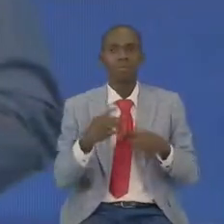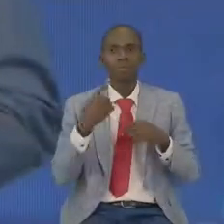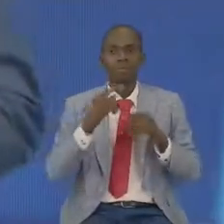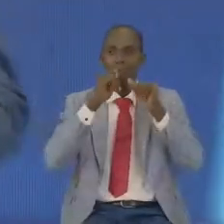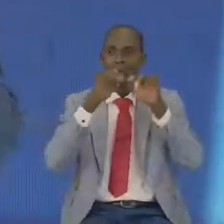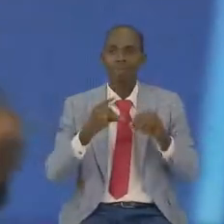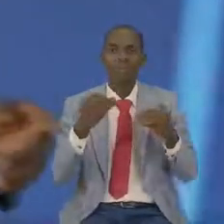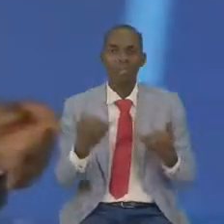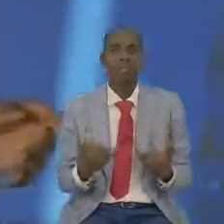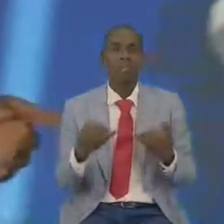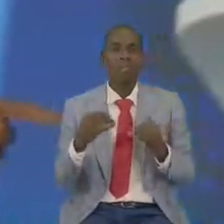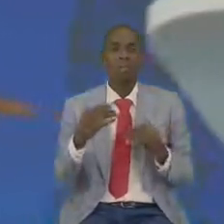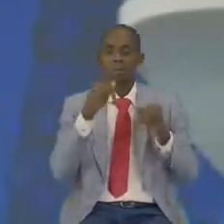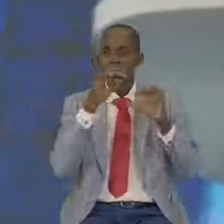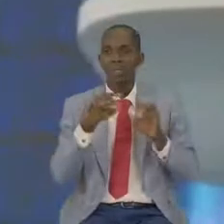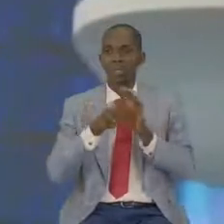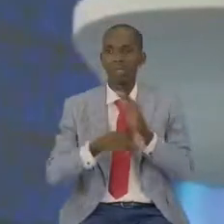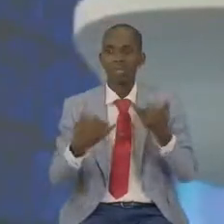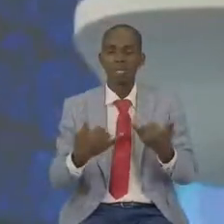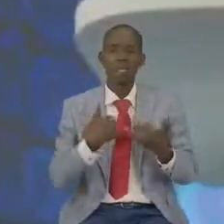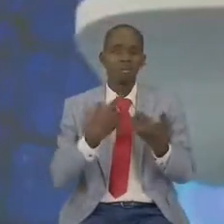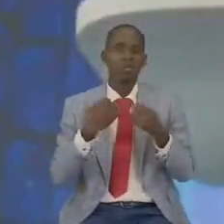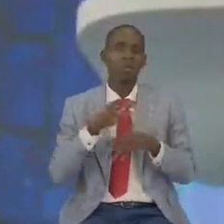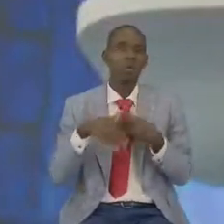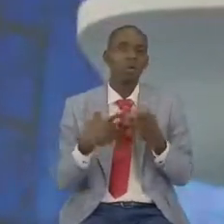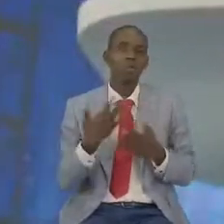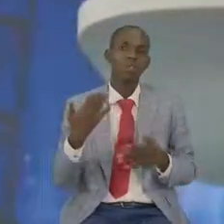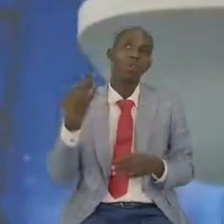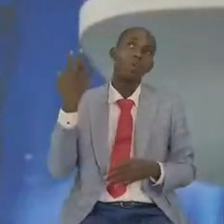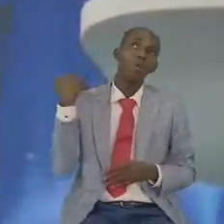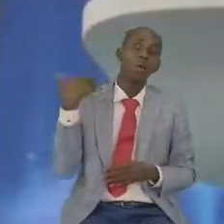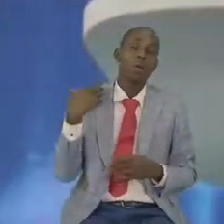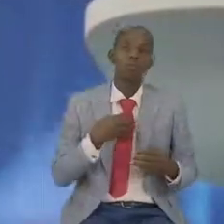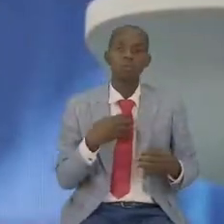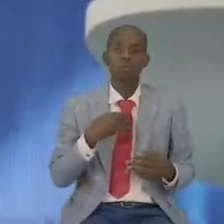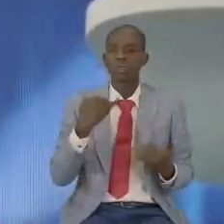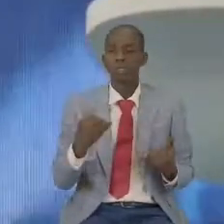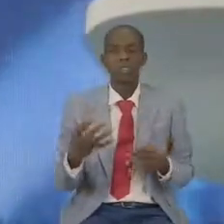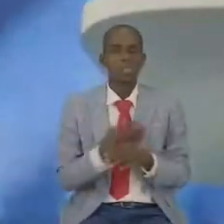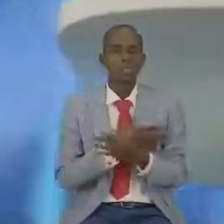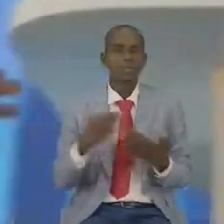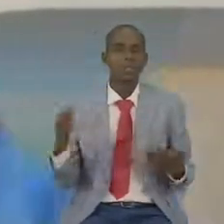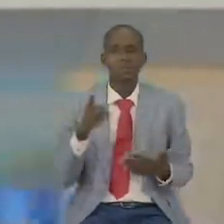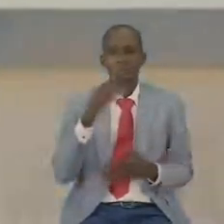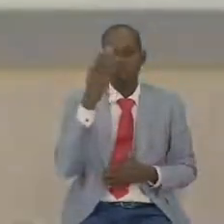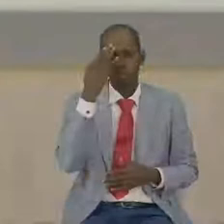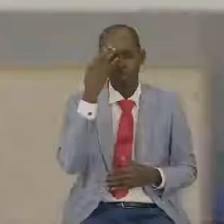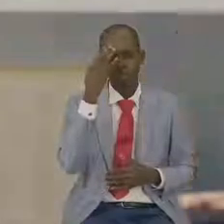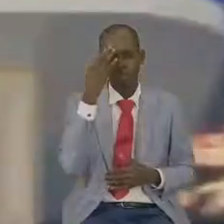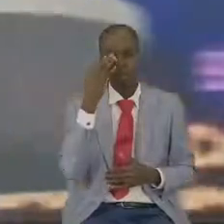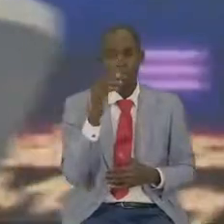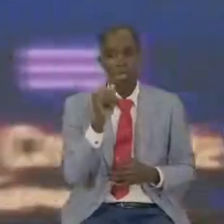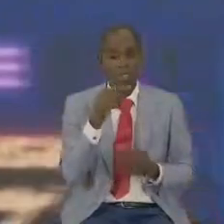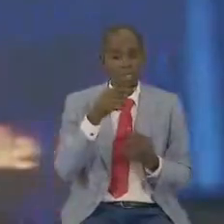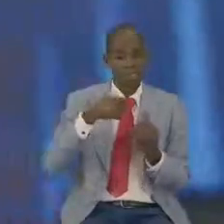venue. Et toutes les choses du passé, tout a été ôté. Vous savez,